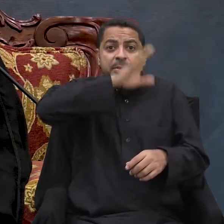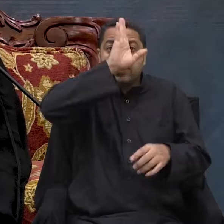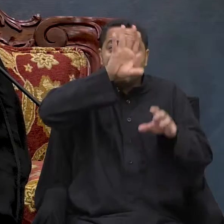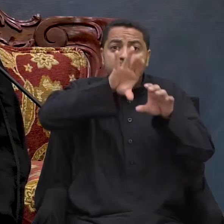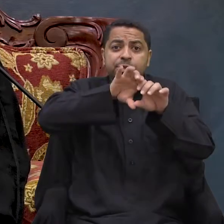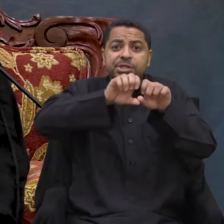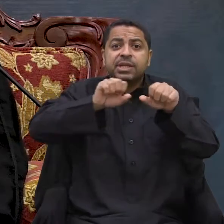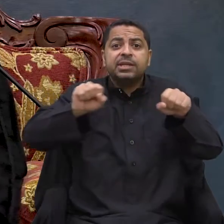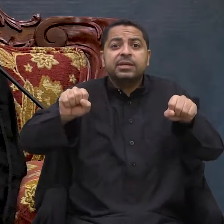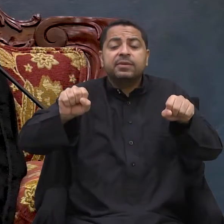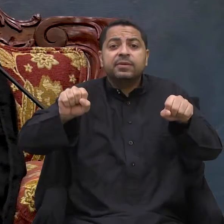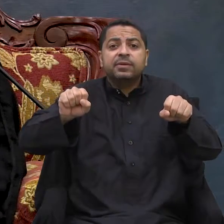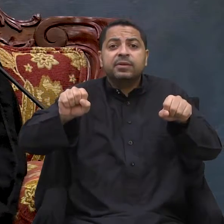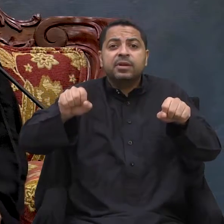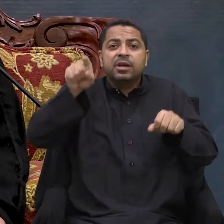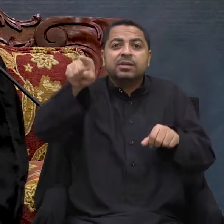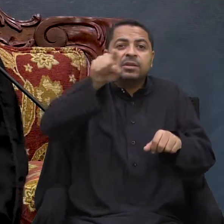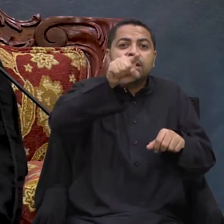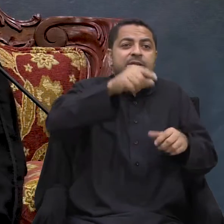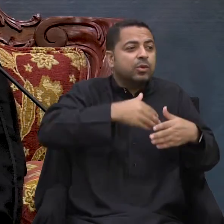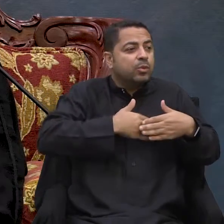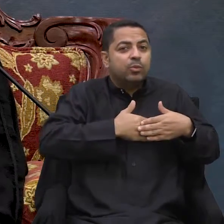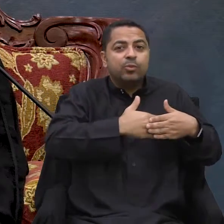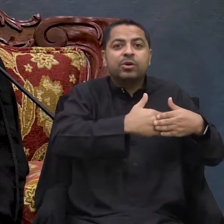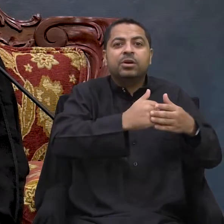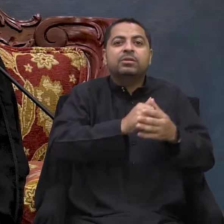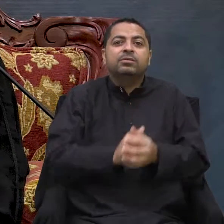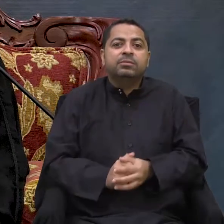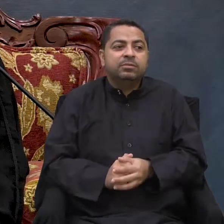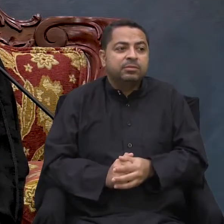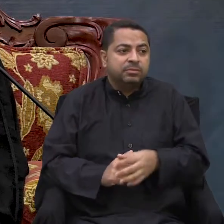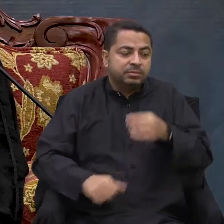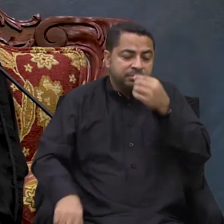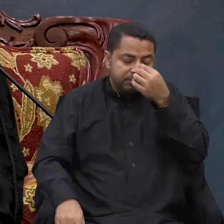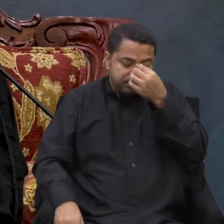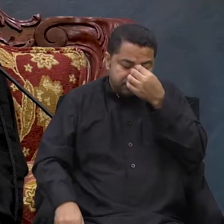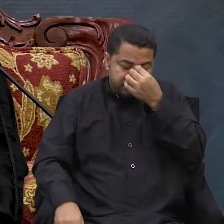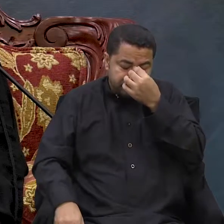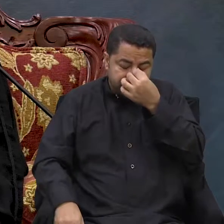الحسين على من يتبعه من الناس؟